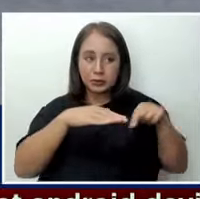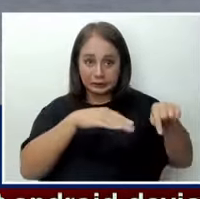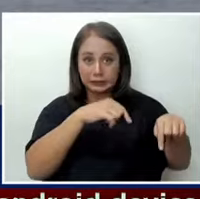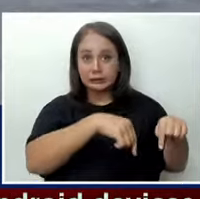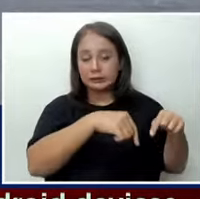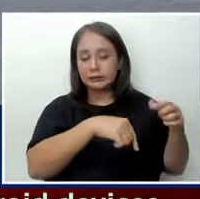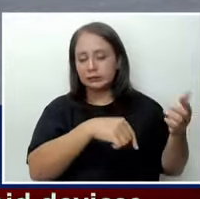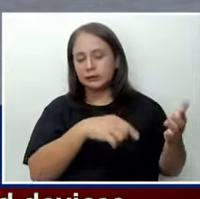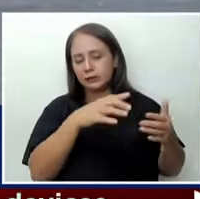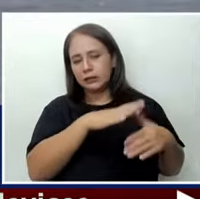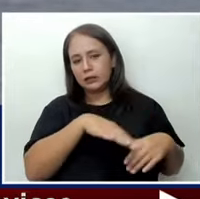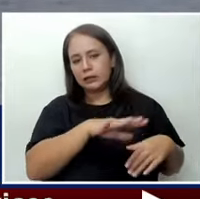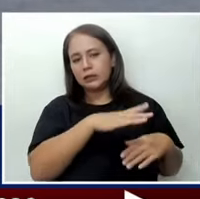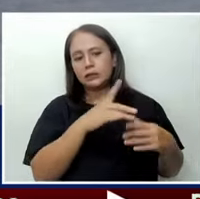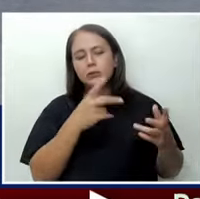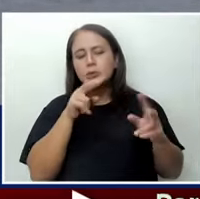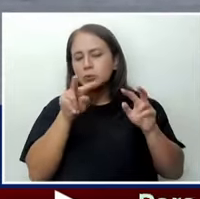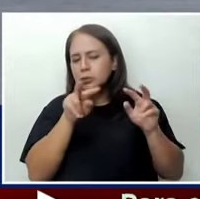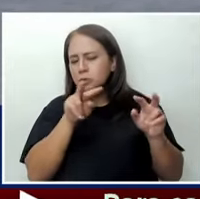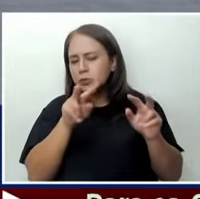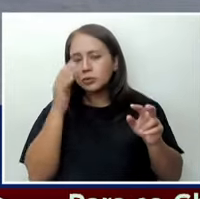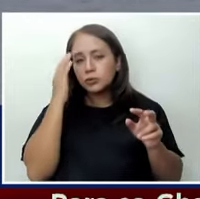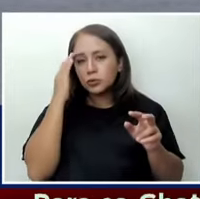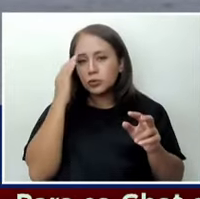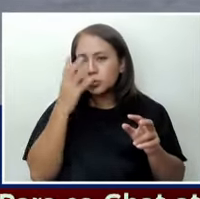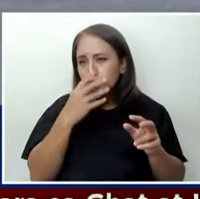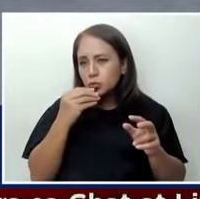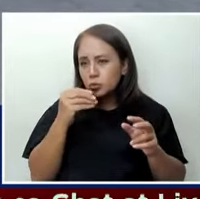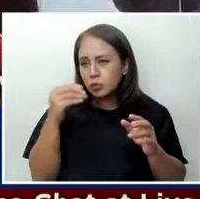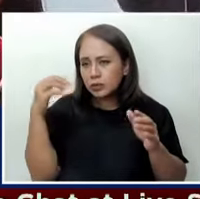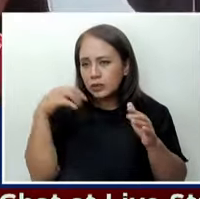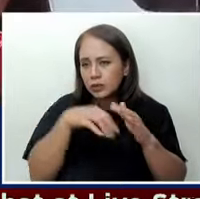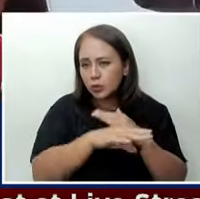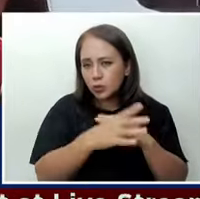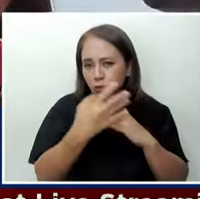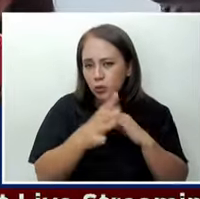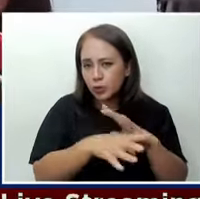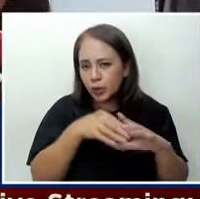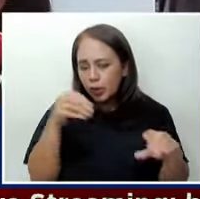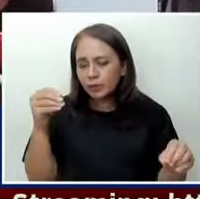to monitor, to detect who's coming in and out. That's the most important thing.